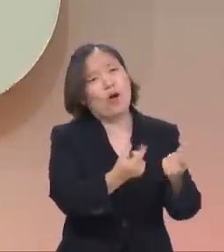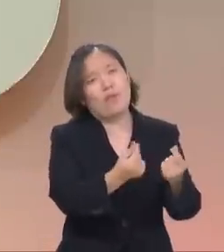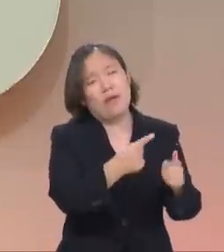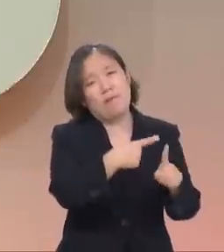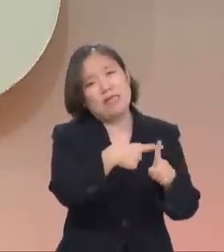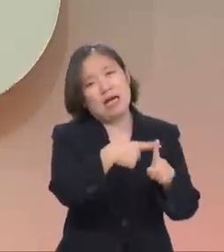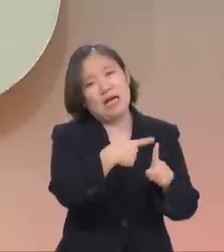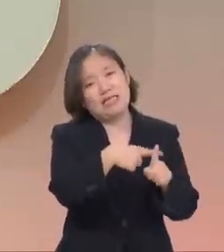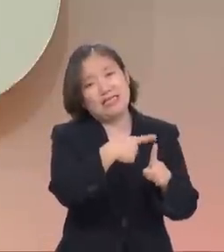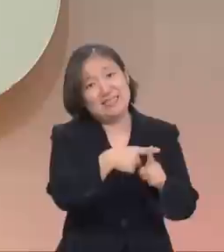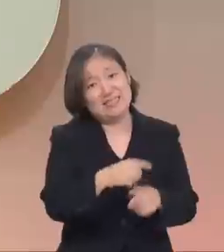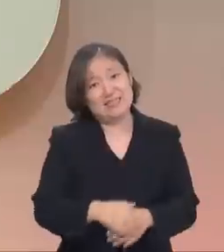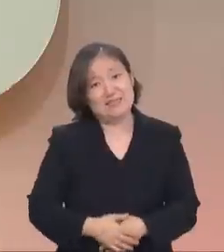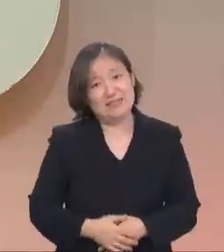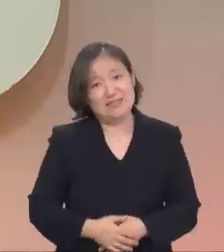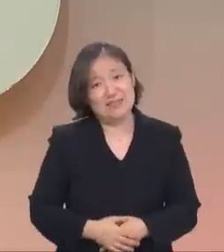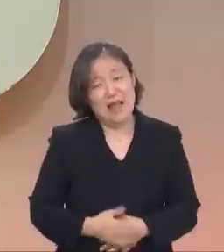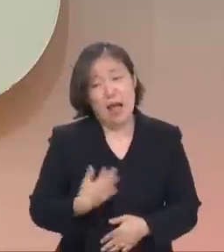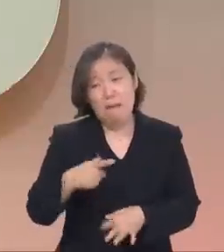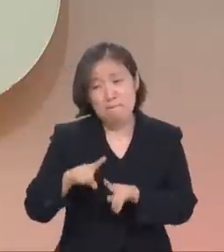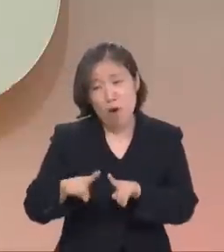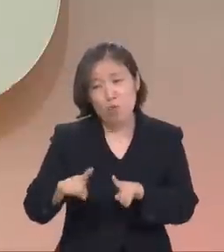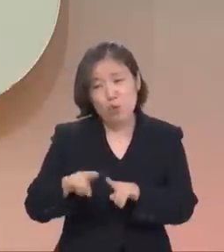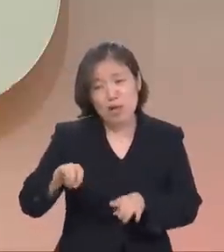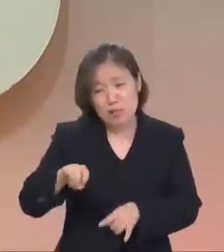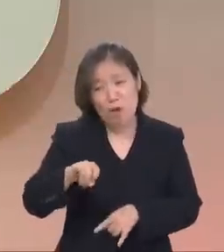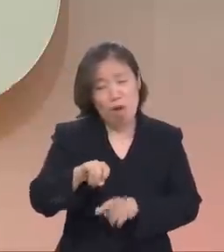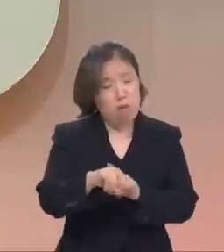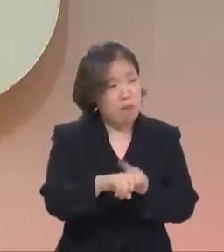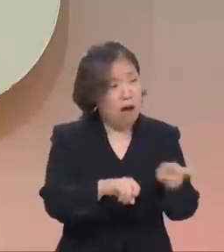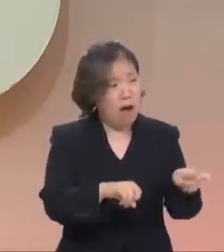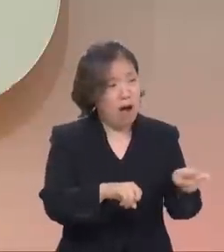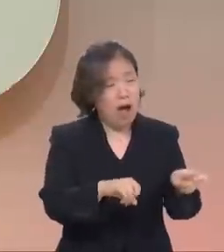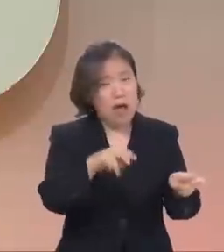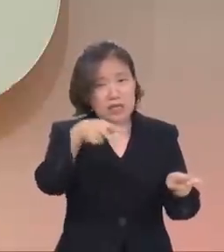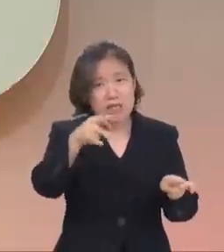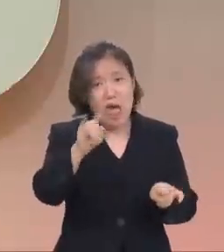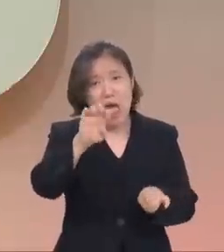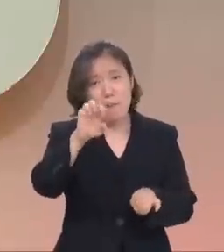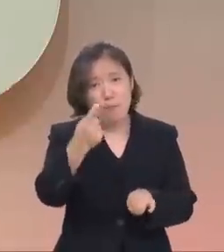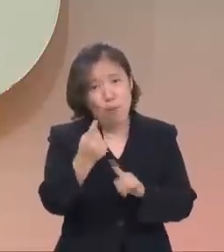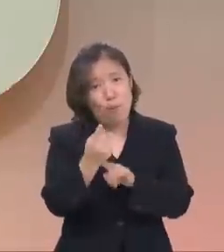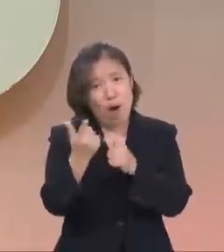암 덩어리가 되어 가지고 지금은 이렇게 미움을 받고 있구나 하지만